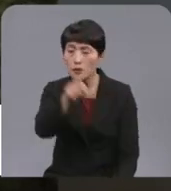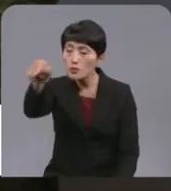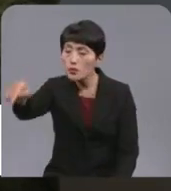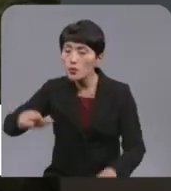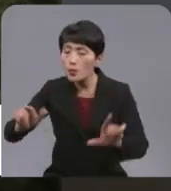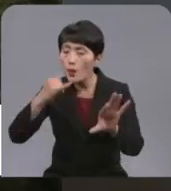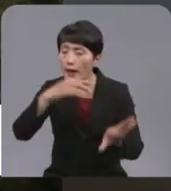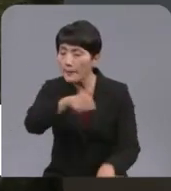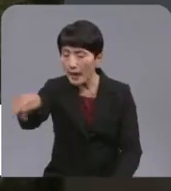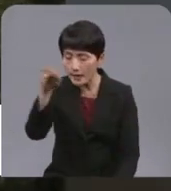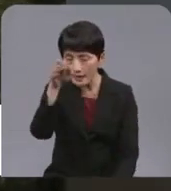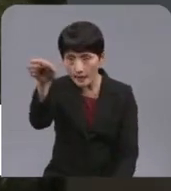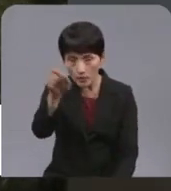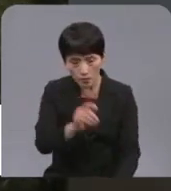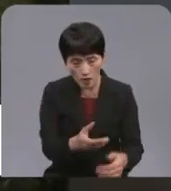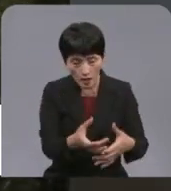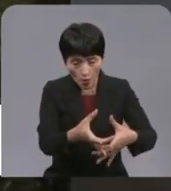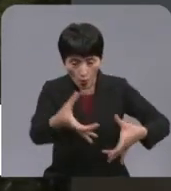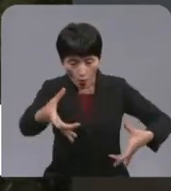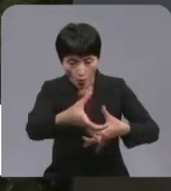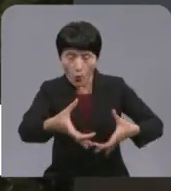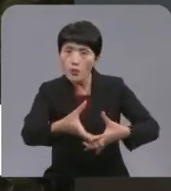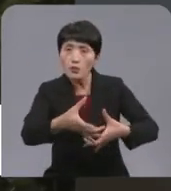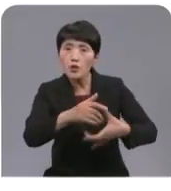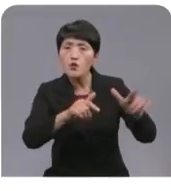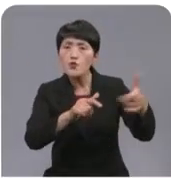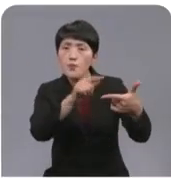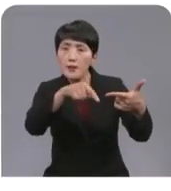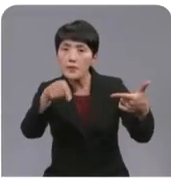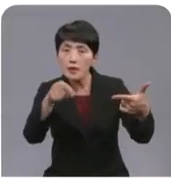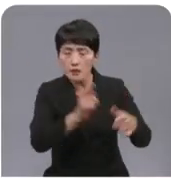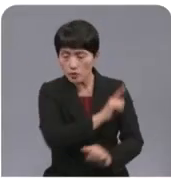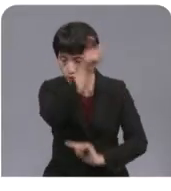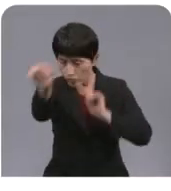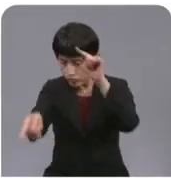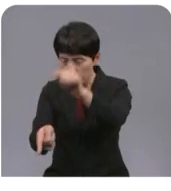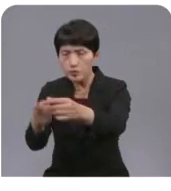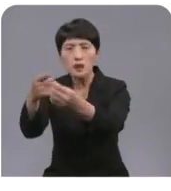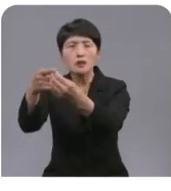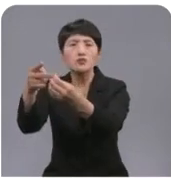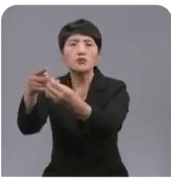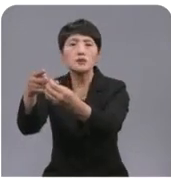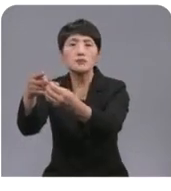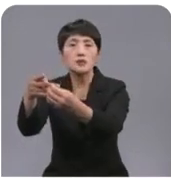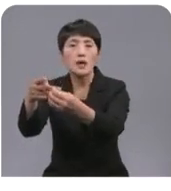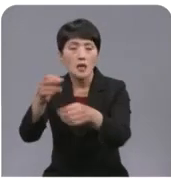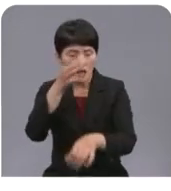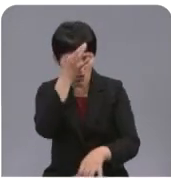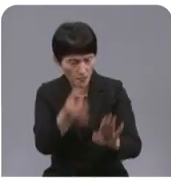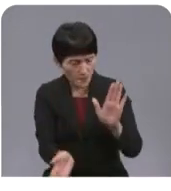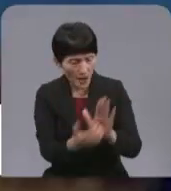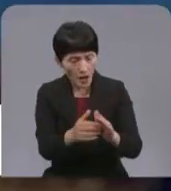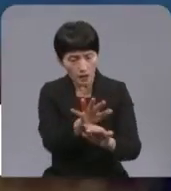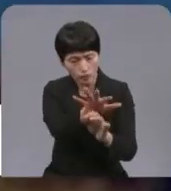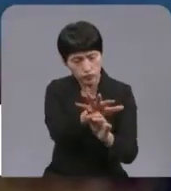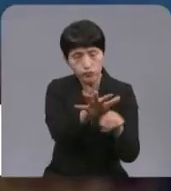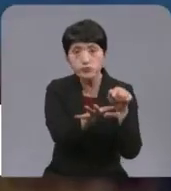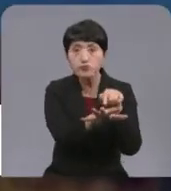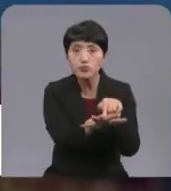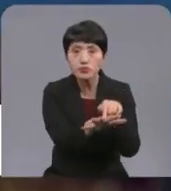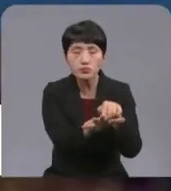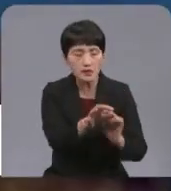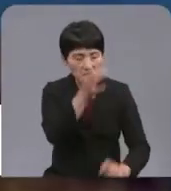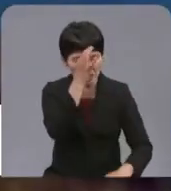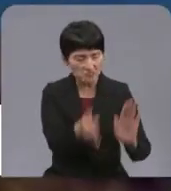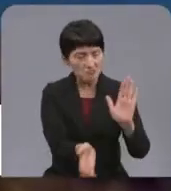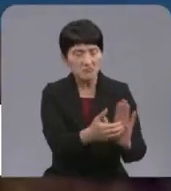пуск является выражением протеста относительно южнокорейско-американских учений ВВС проходи тип на 100